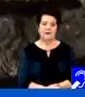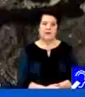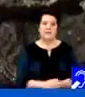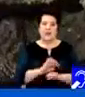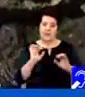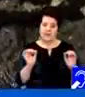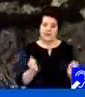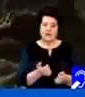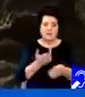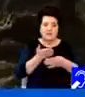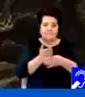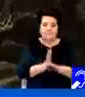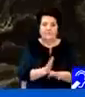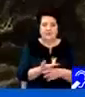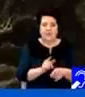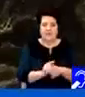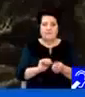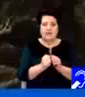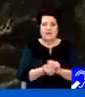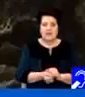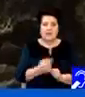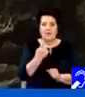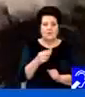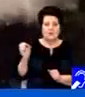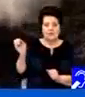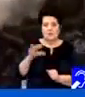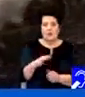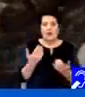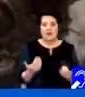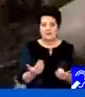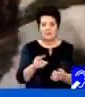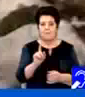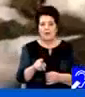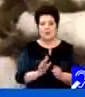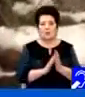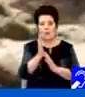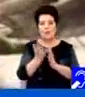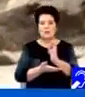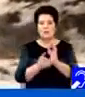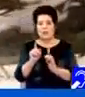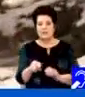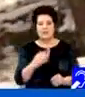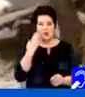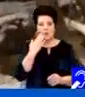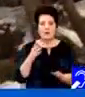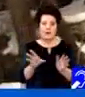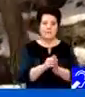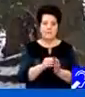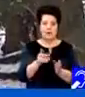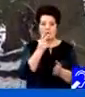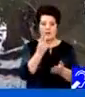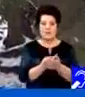Iarna pe ger de crapă pietrele, natura poate lua forme uluitoare. Dovada se află într-o pădure din România. Vedem împreună